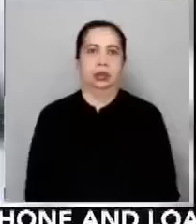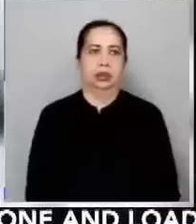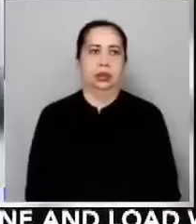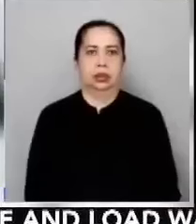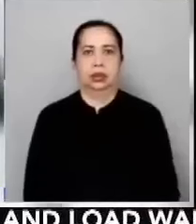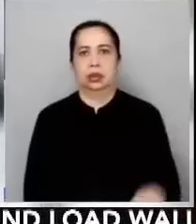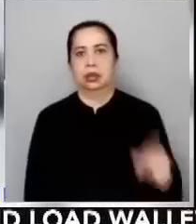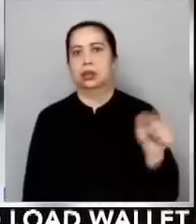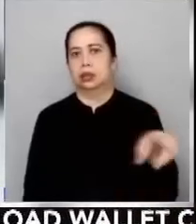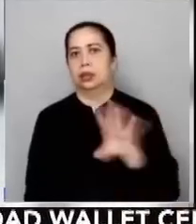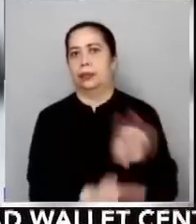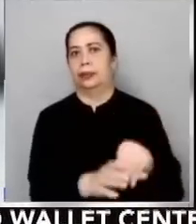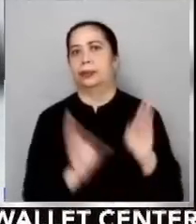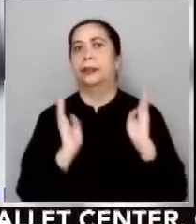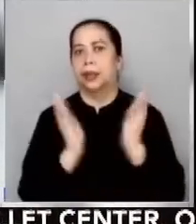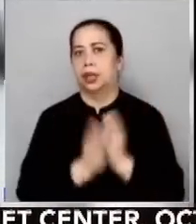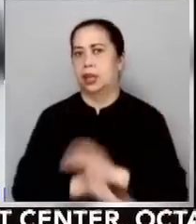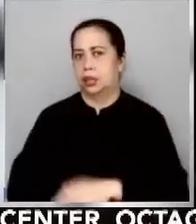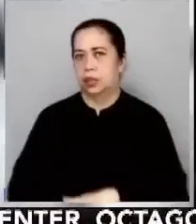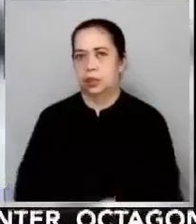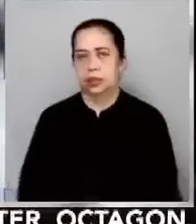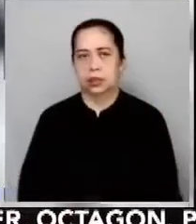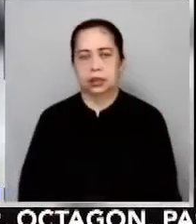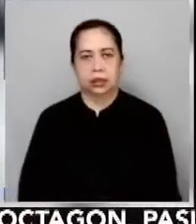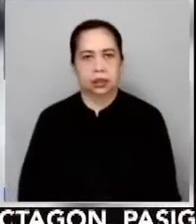Nababarkada lang po talaga siya.